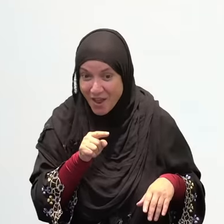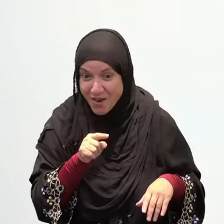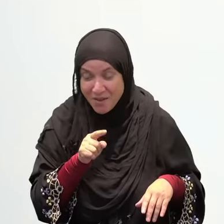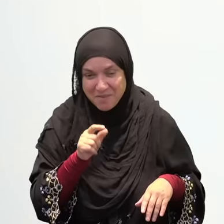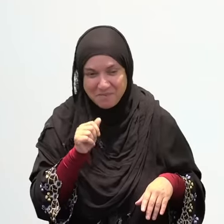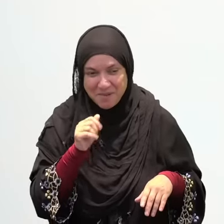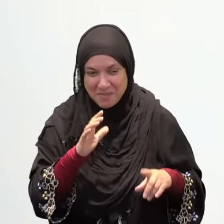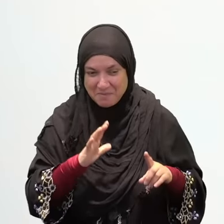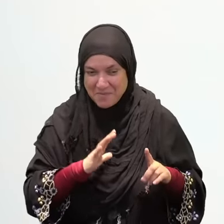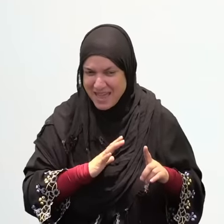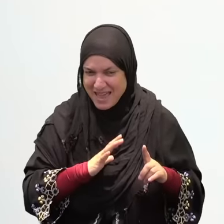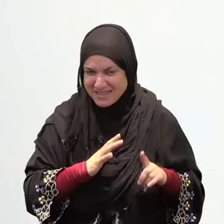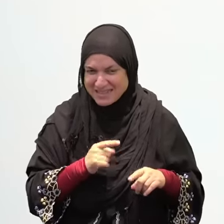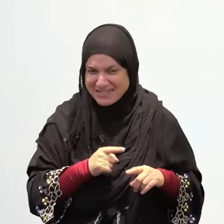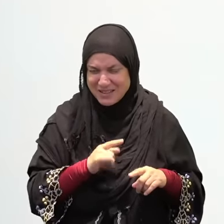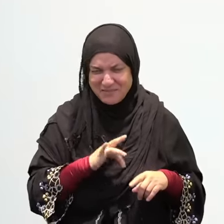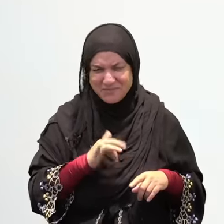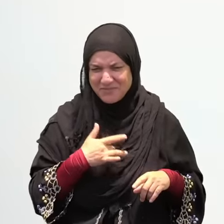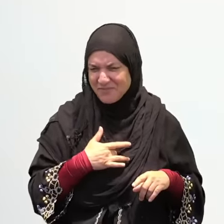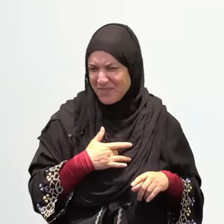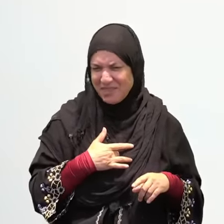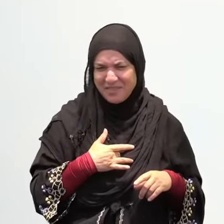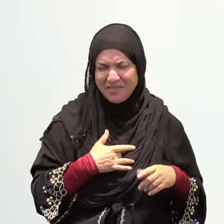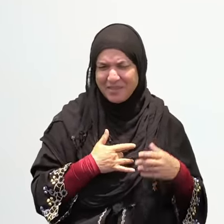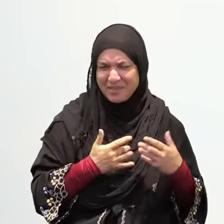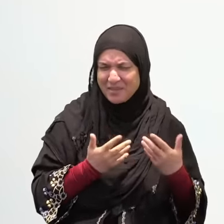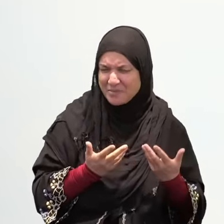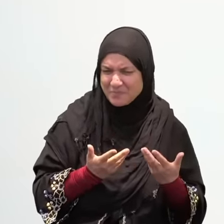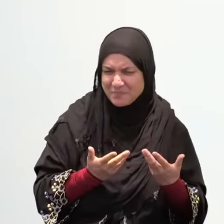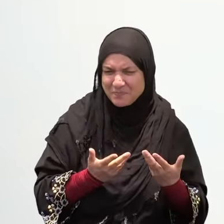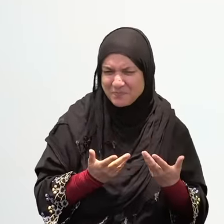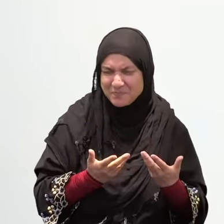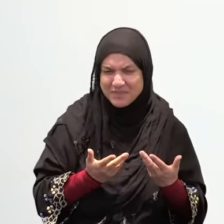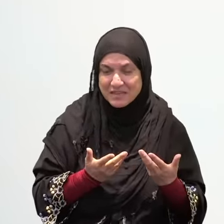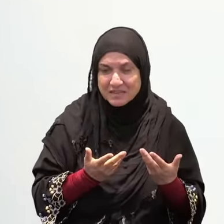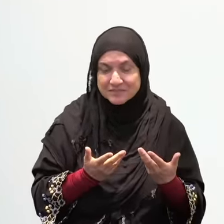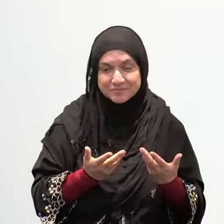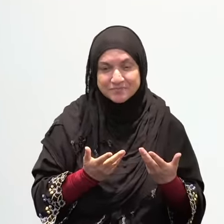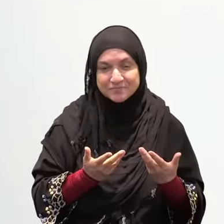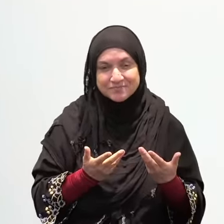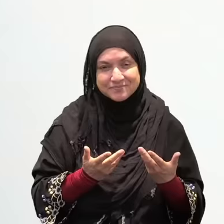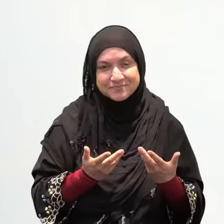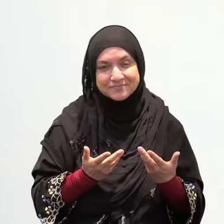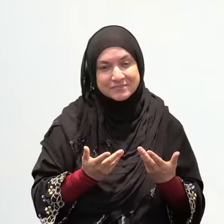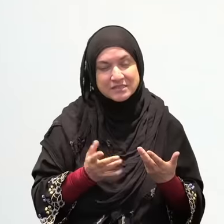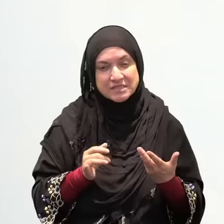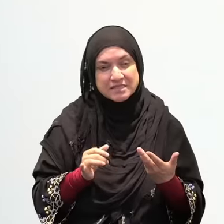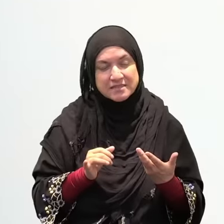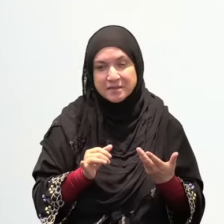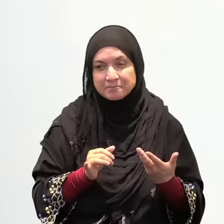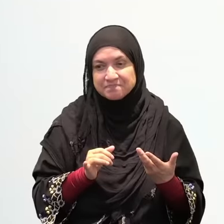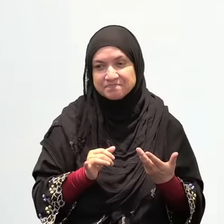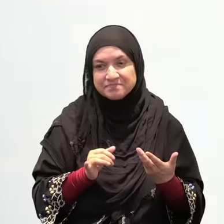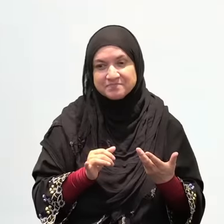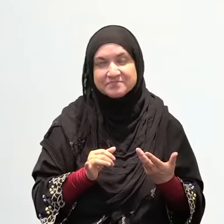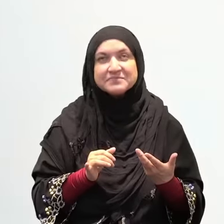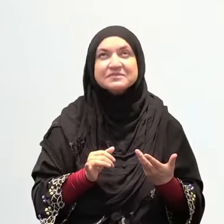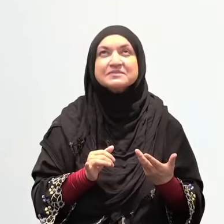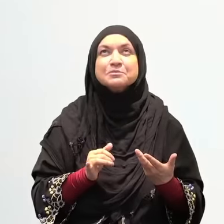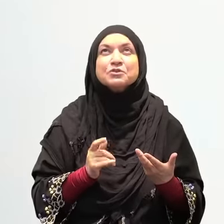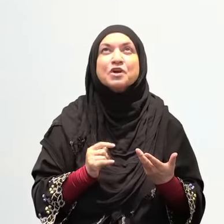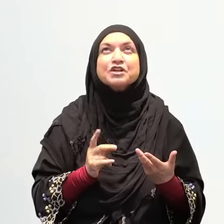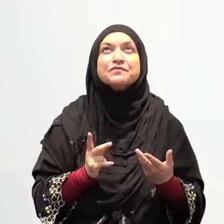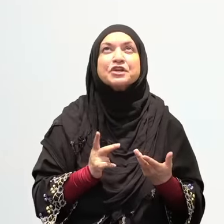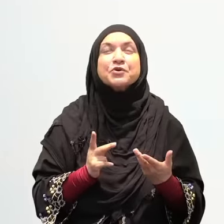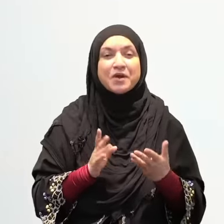Badr. He said to him, are you crazy? I mean, he didn't say to him, are you crazy? But reasoning, he said, the Prophet ﷺ